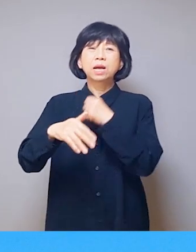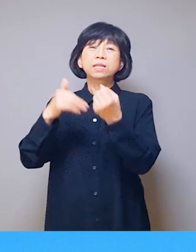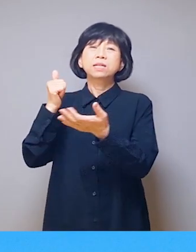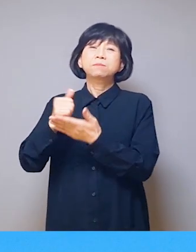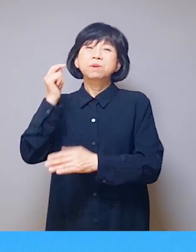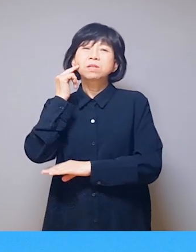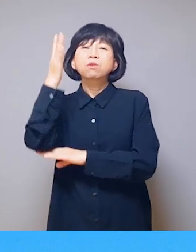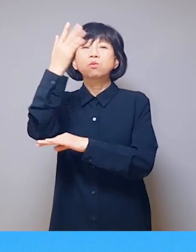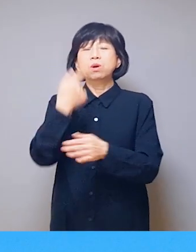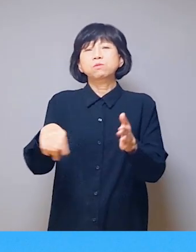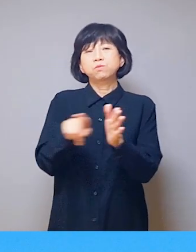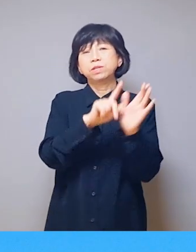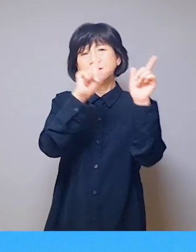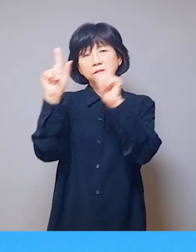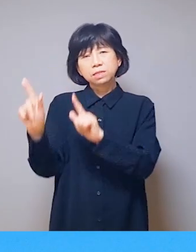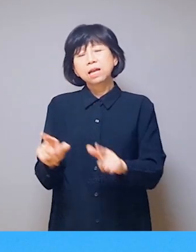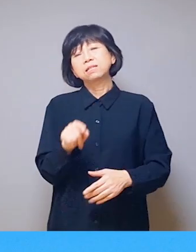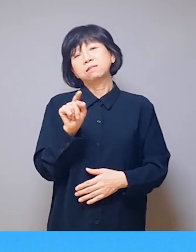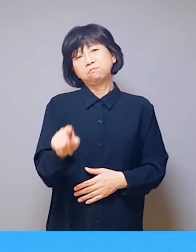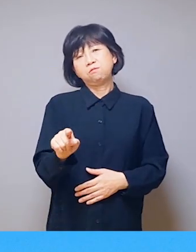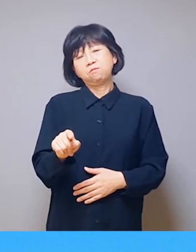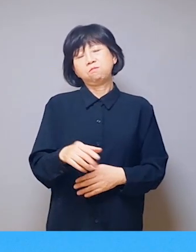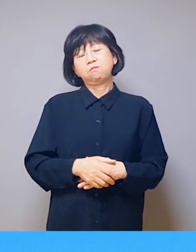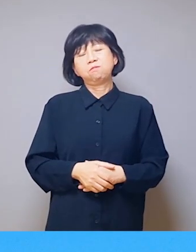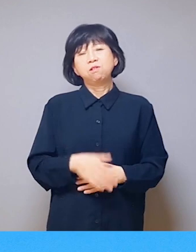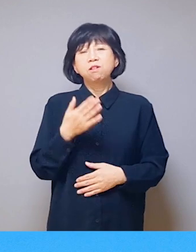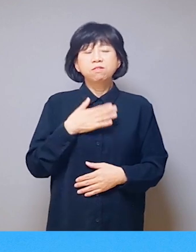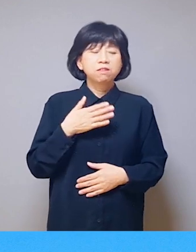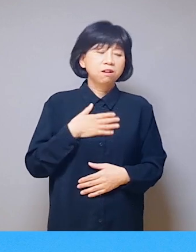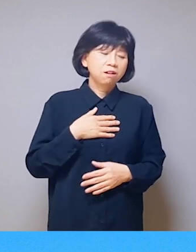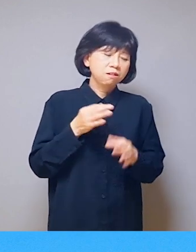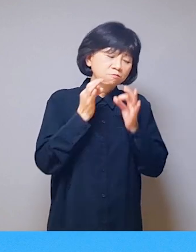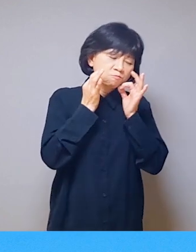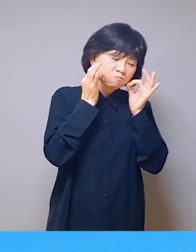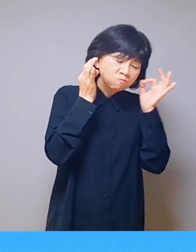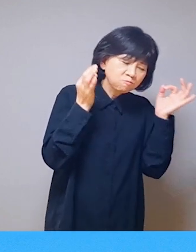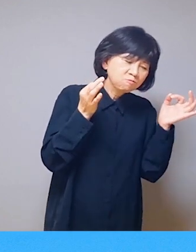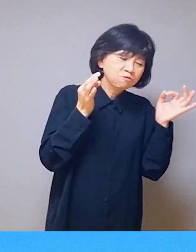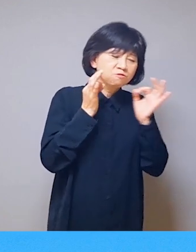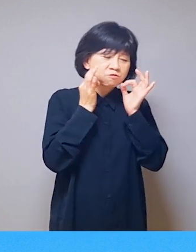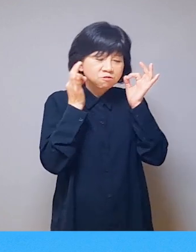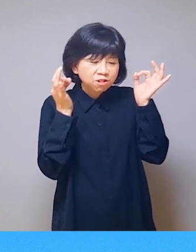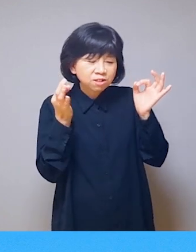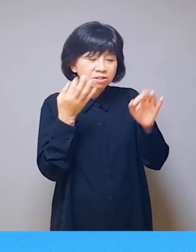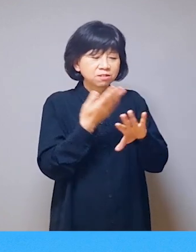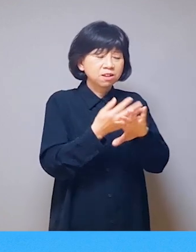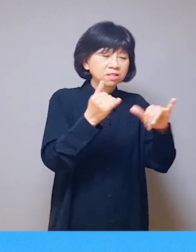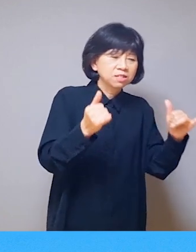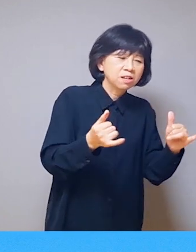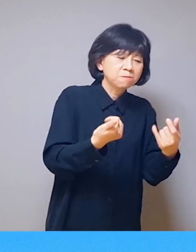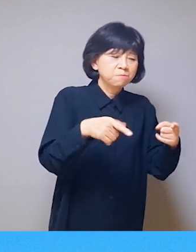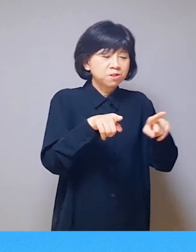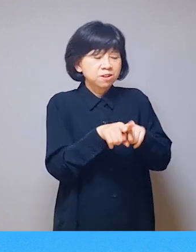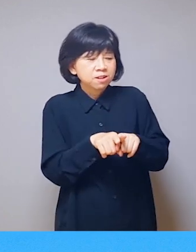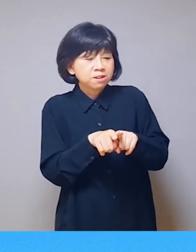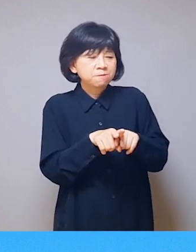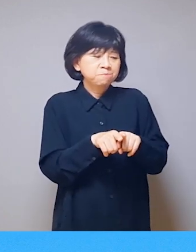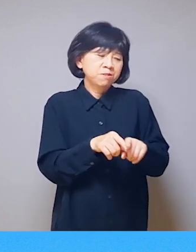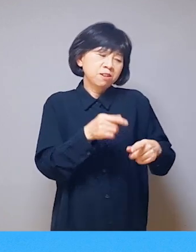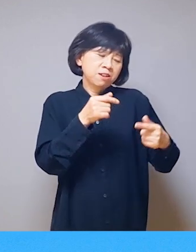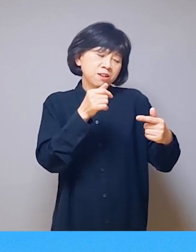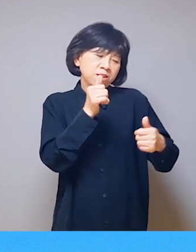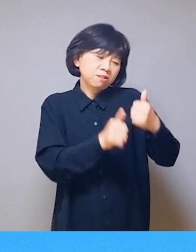사는 삶이다. 내가 아둥바둥하면서 다른 사람과 함께 더불어